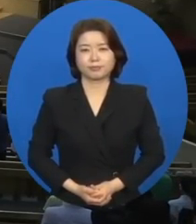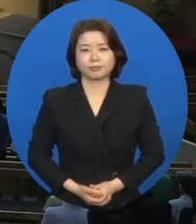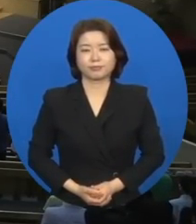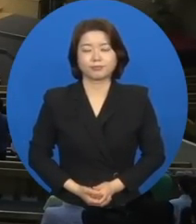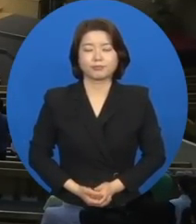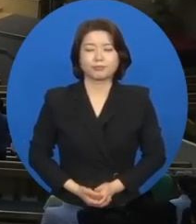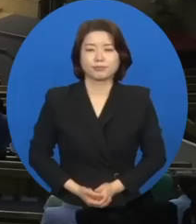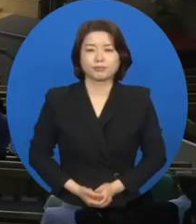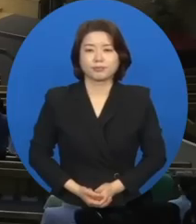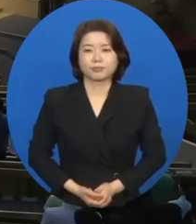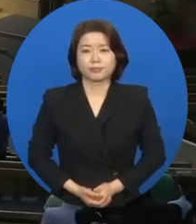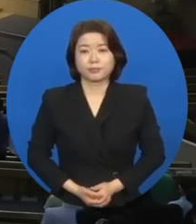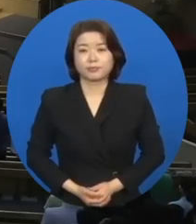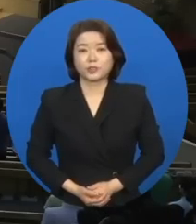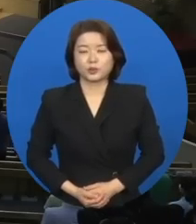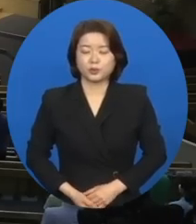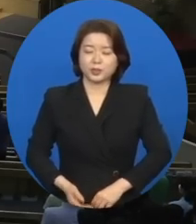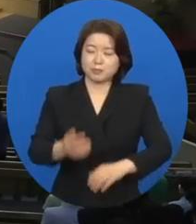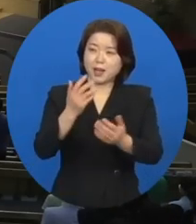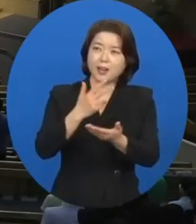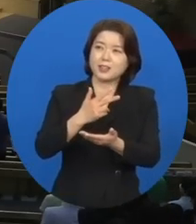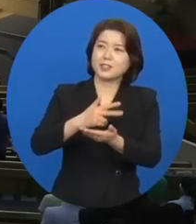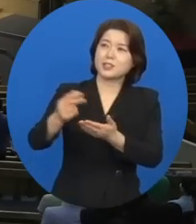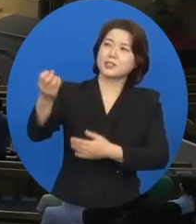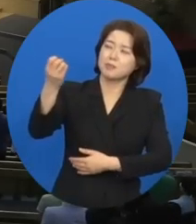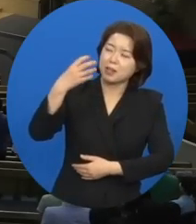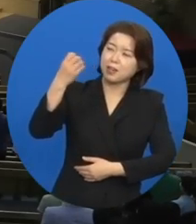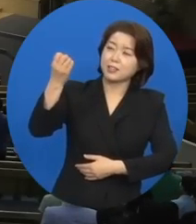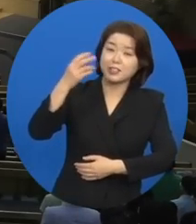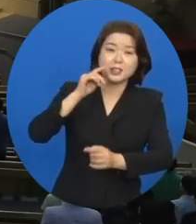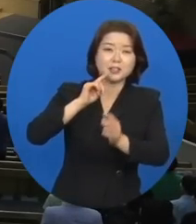주님 말씀하시면 주님